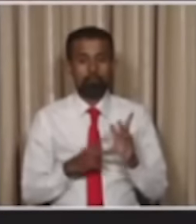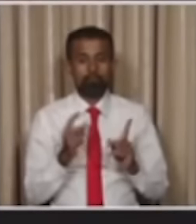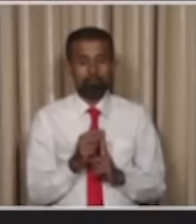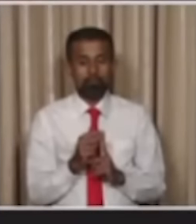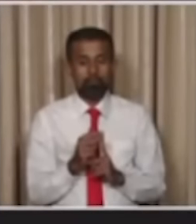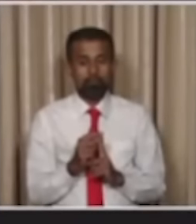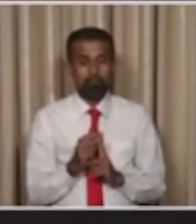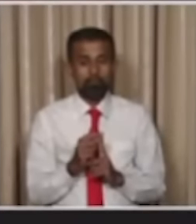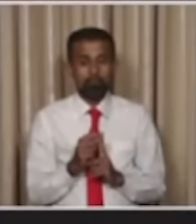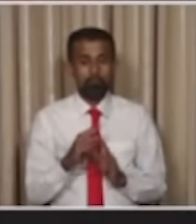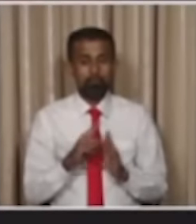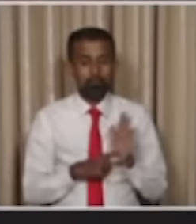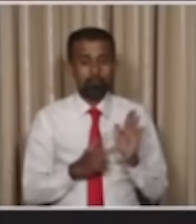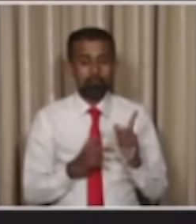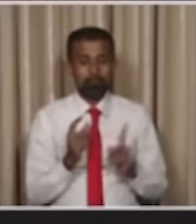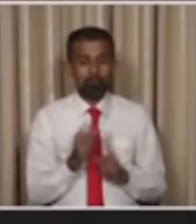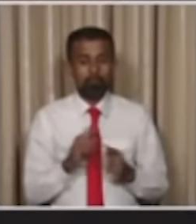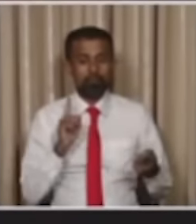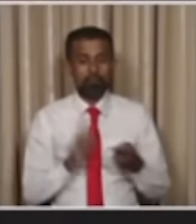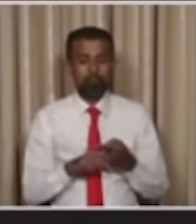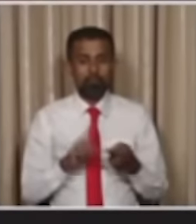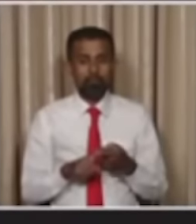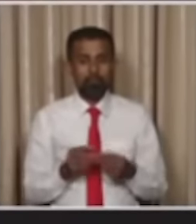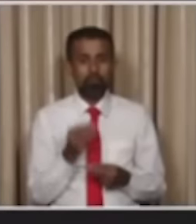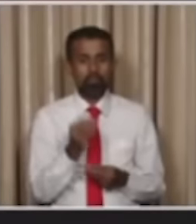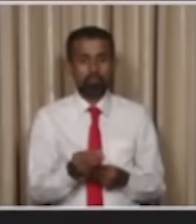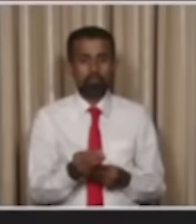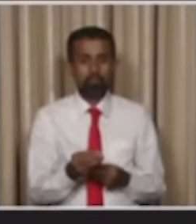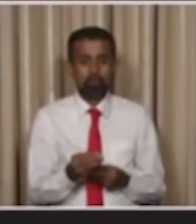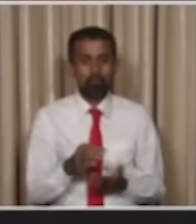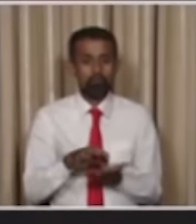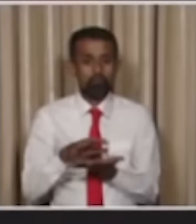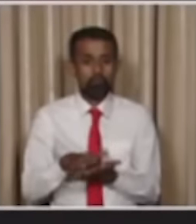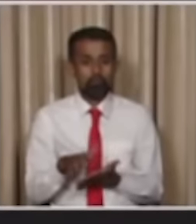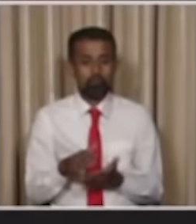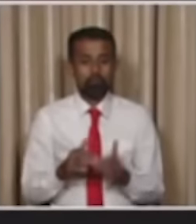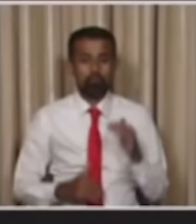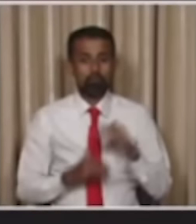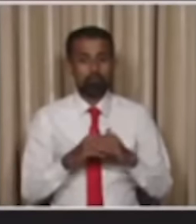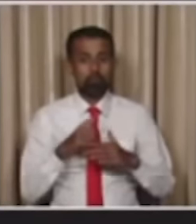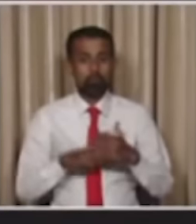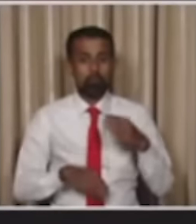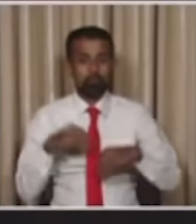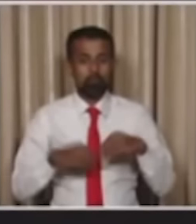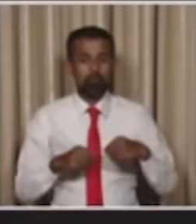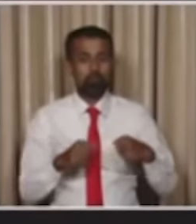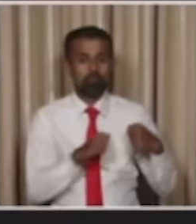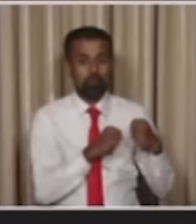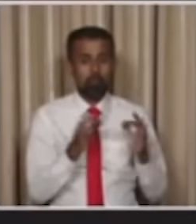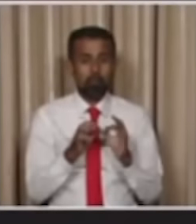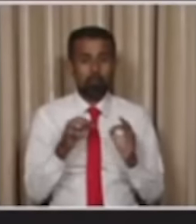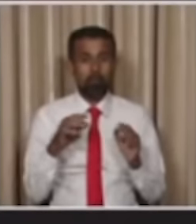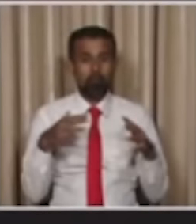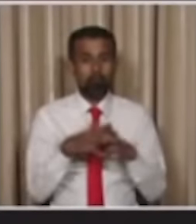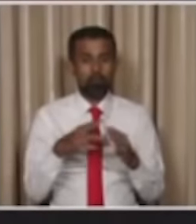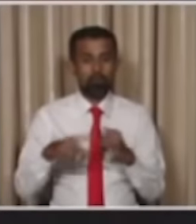පුරාම ජවිපේ විදිහට තරඟ කරද්දී ජේවිපිය තීන්දු කළා මේකේ උපරිම දේශපාලන වාසිය බණ්ඩාරවෙල නගර